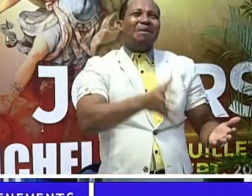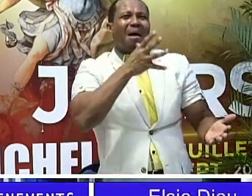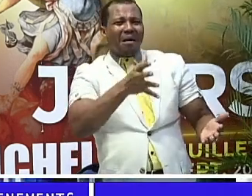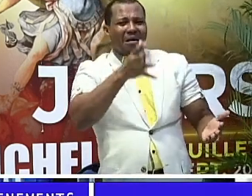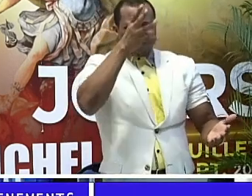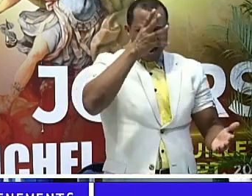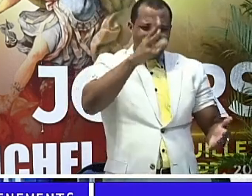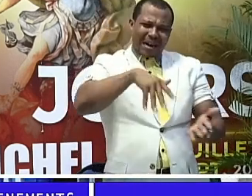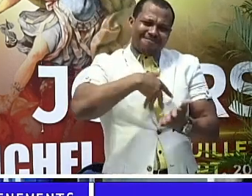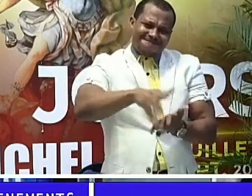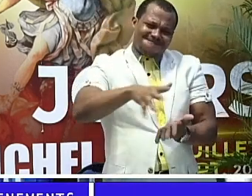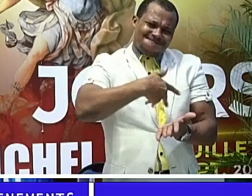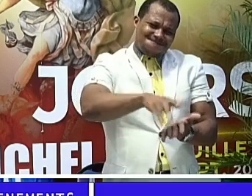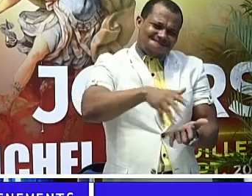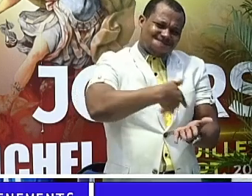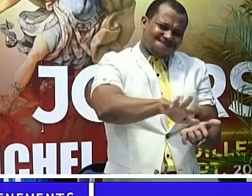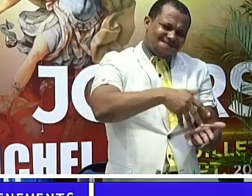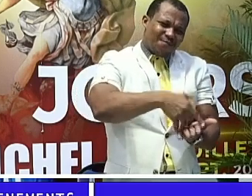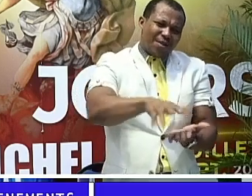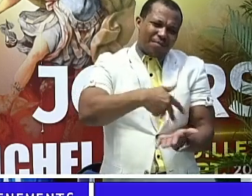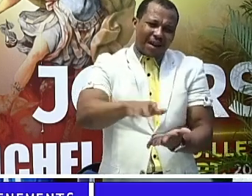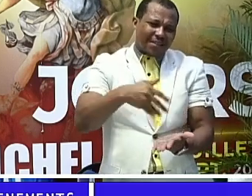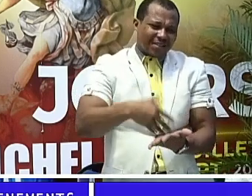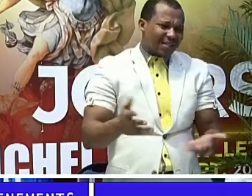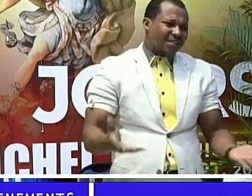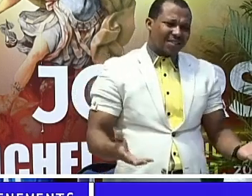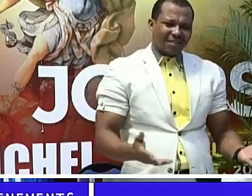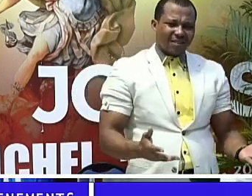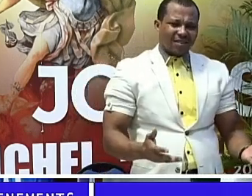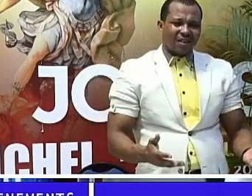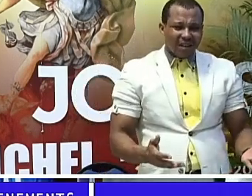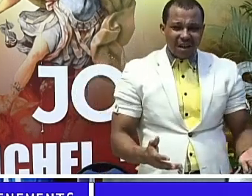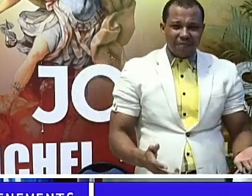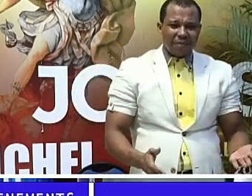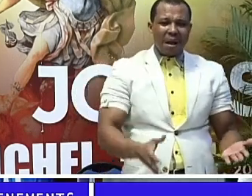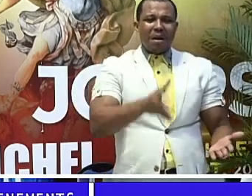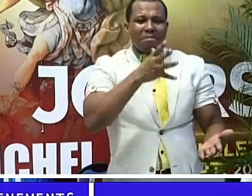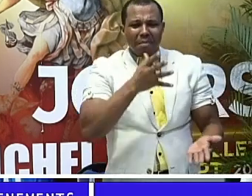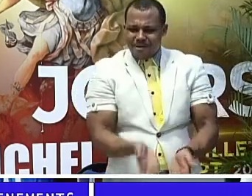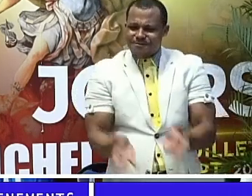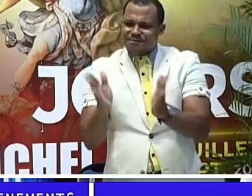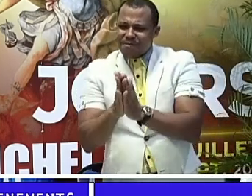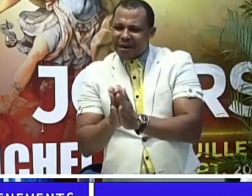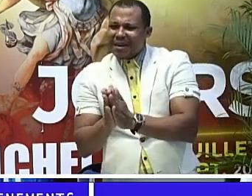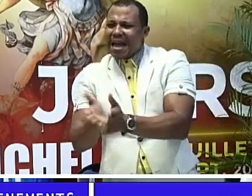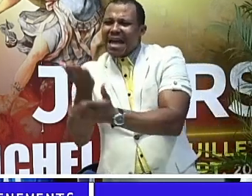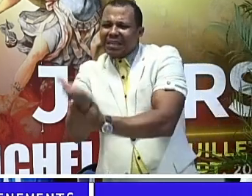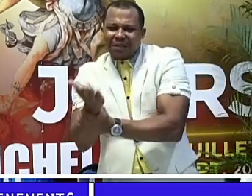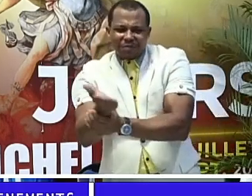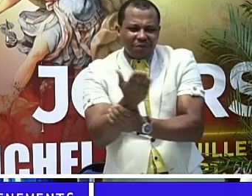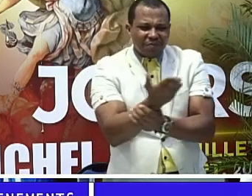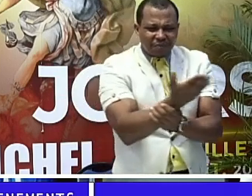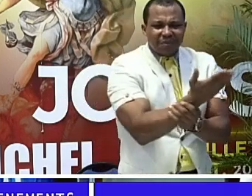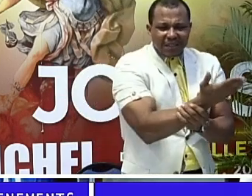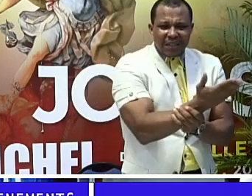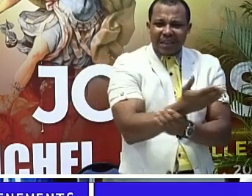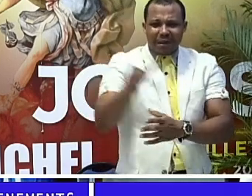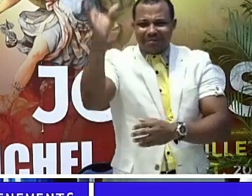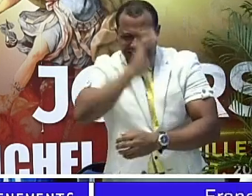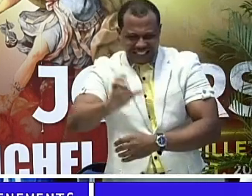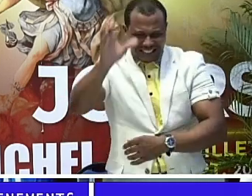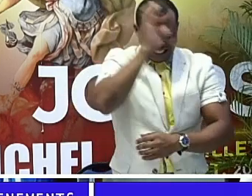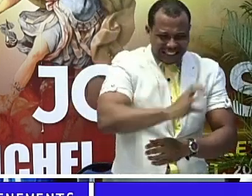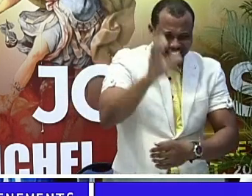dit, Jean Bagay a dit là-bas, moi, c'est un fil pour tout le monde. Mon nan fil, il m'a dit prêter pour capable gain support pour faut rentrer. Quand